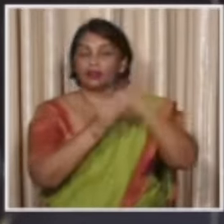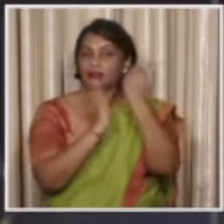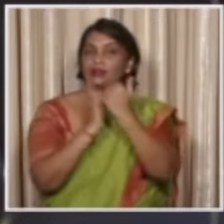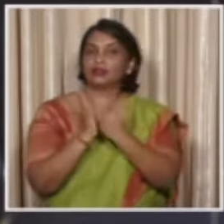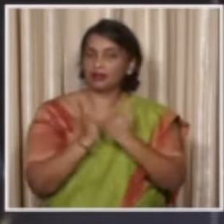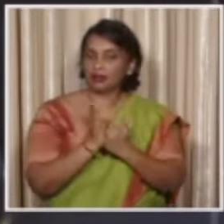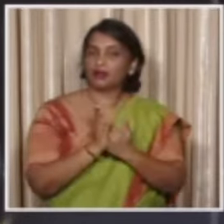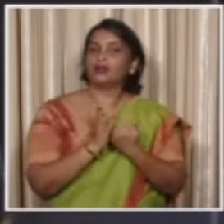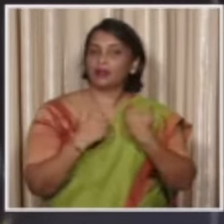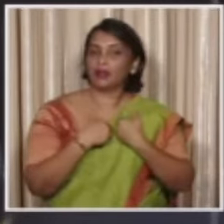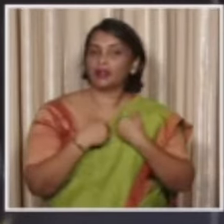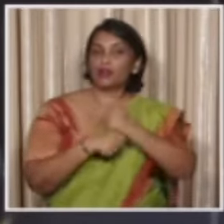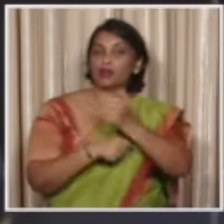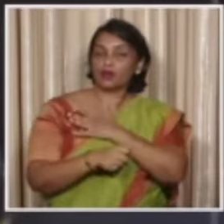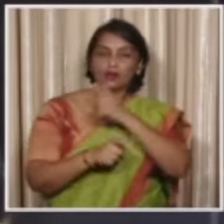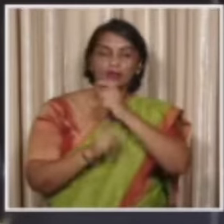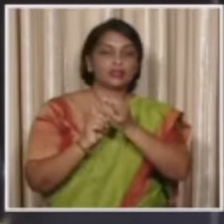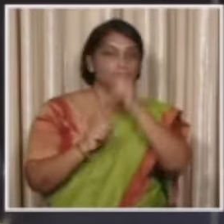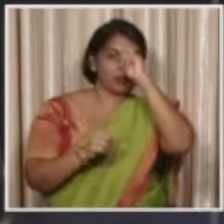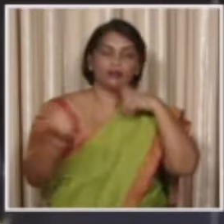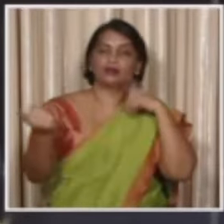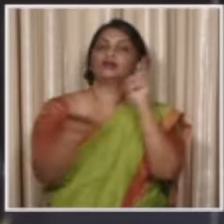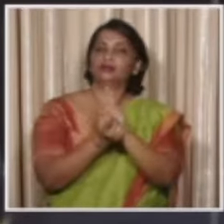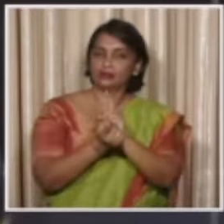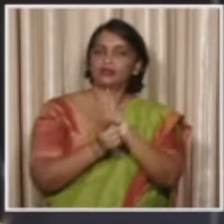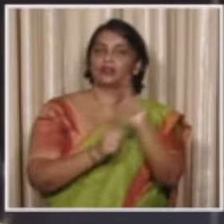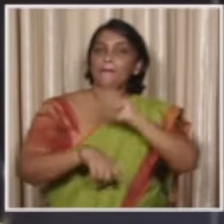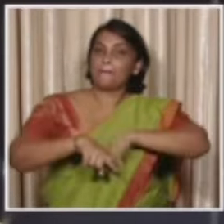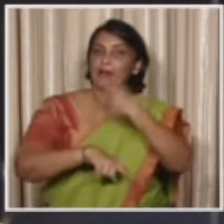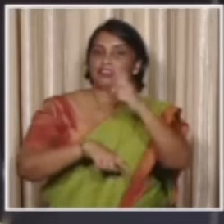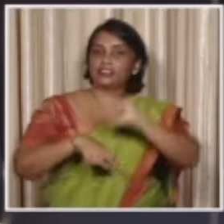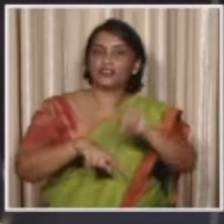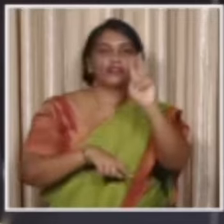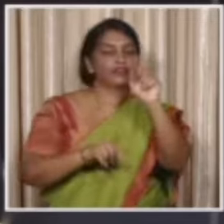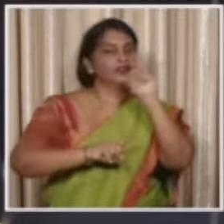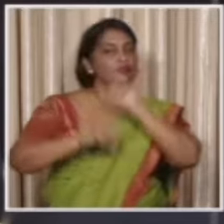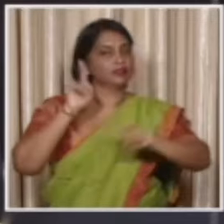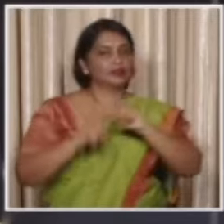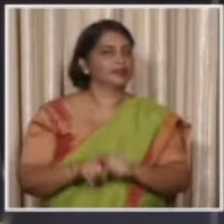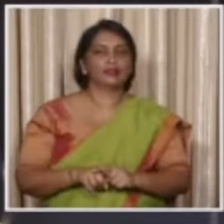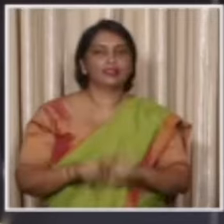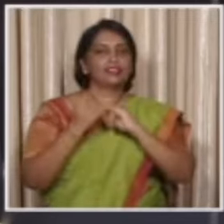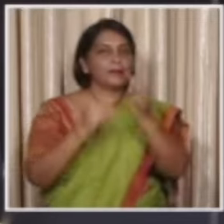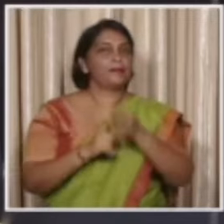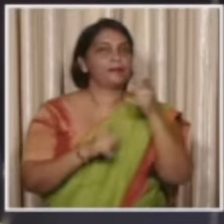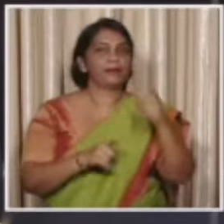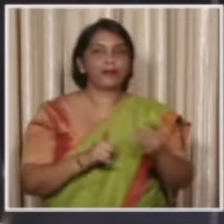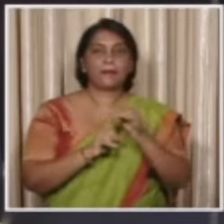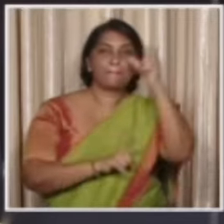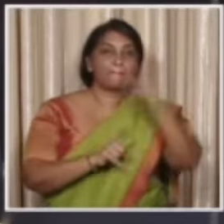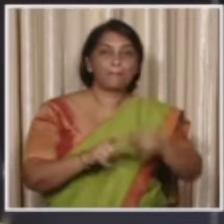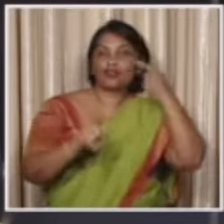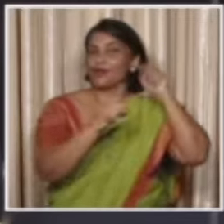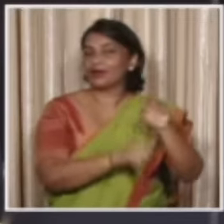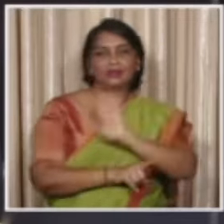යෝජනාවලියක් එක තමයි අපි ගෝඨාභය රාජපක්ෂ මහත්තයත් එක්ක එදා පැය දෙකකුත් විනාඩි 20ක් සාකච්ඡා කරේ. නැතුව සජීව ප්‍රේමදාසට පුද්ගලික දෙයක් ගැන